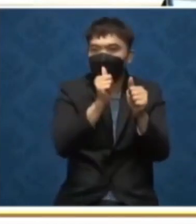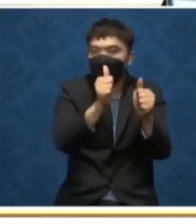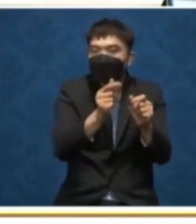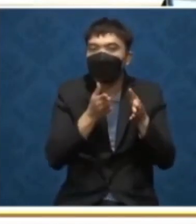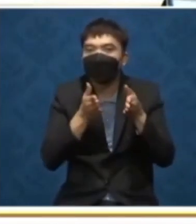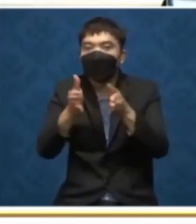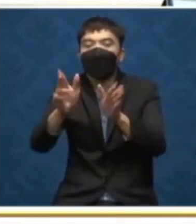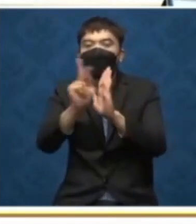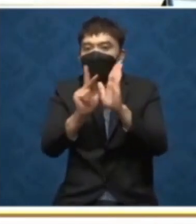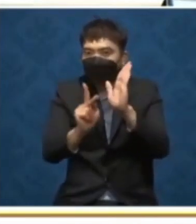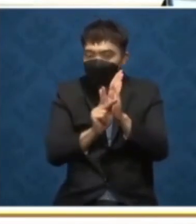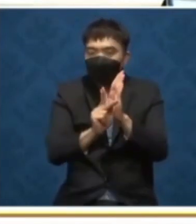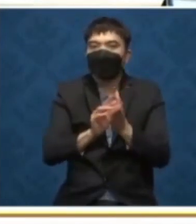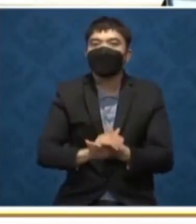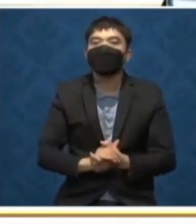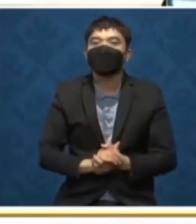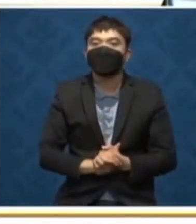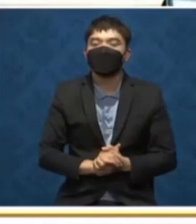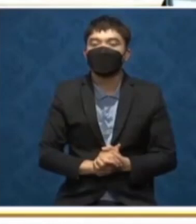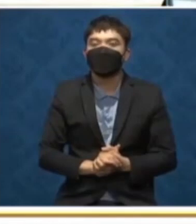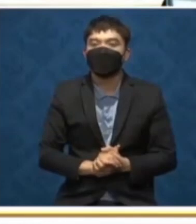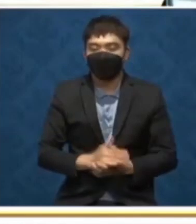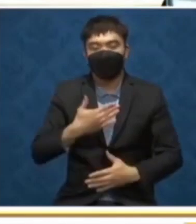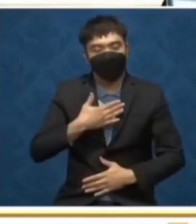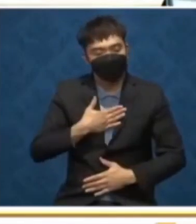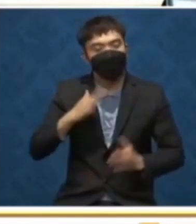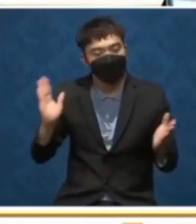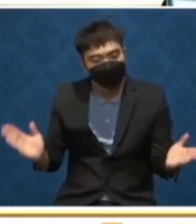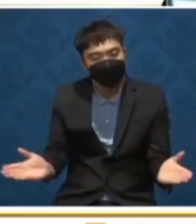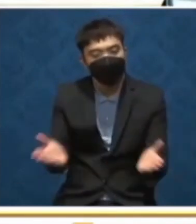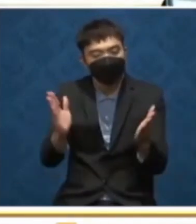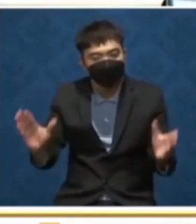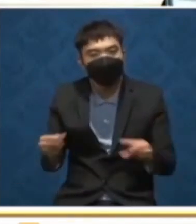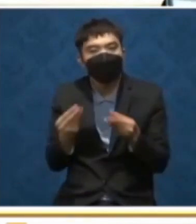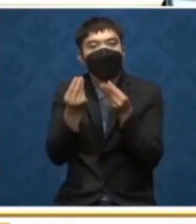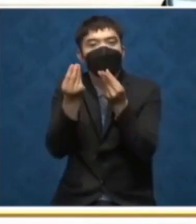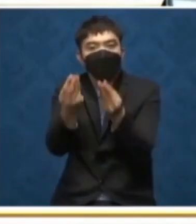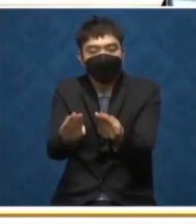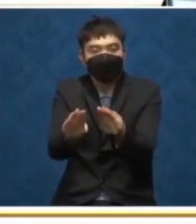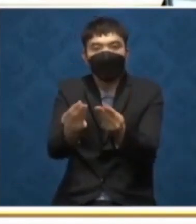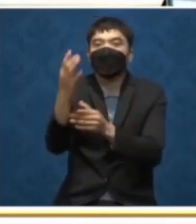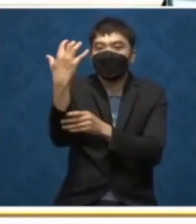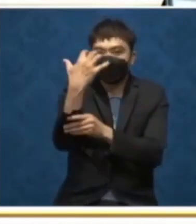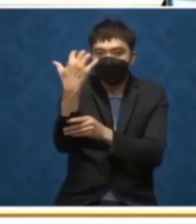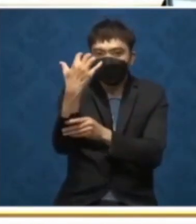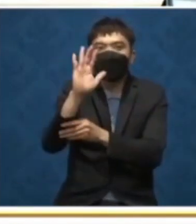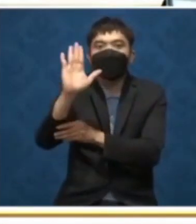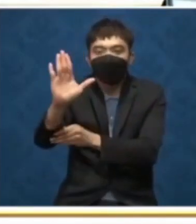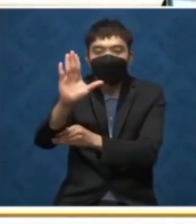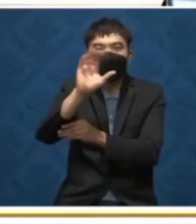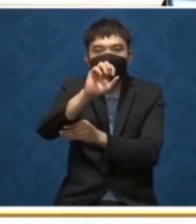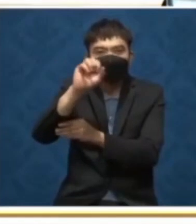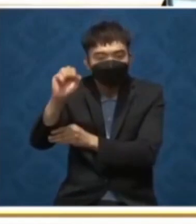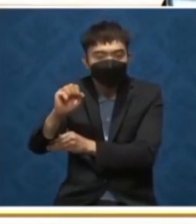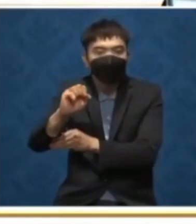ติรวมทั้งจะสนับสนุนให้สถานีโทรทัศน์ของรัฐสภาสถานีวิ